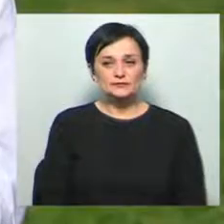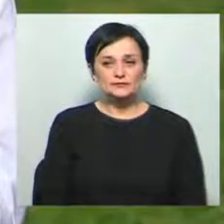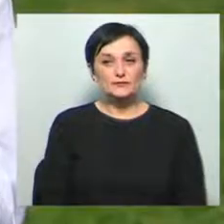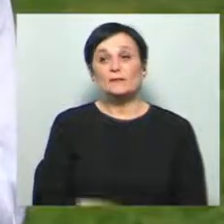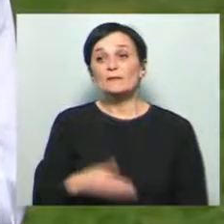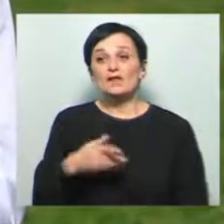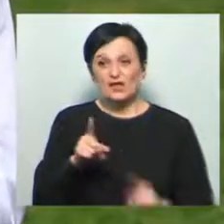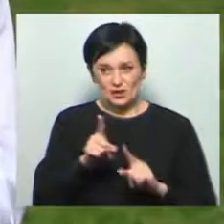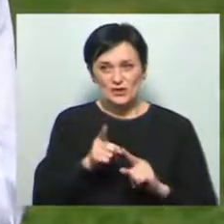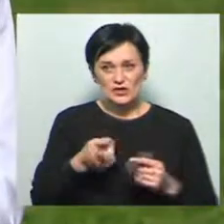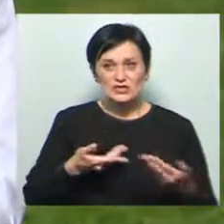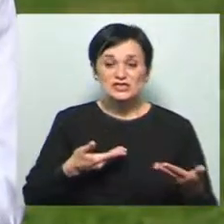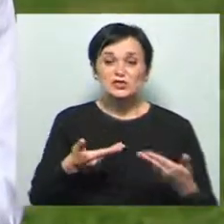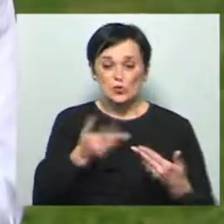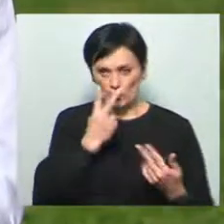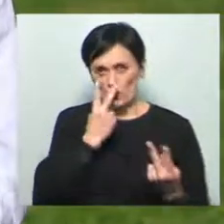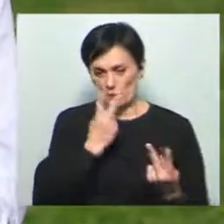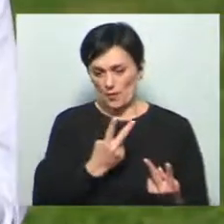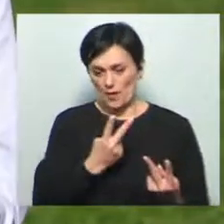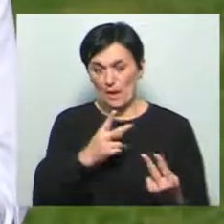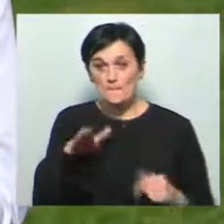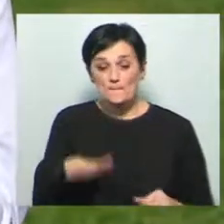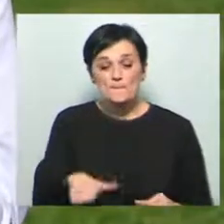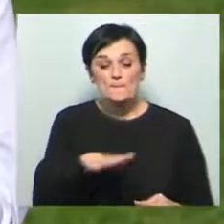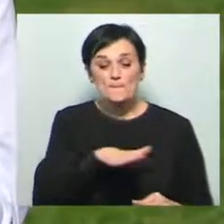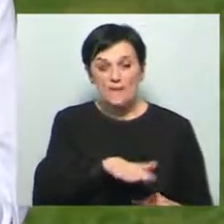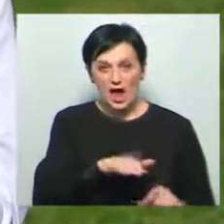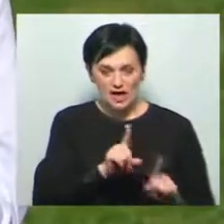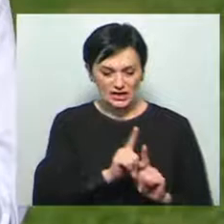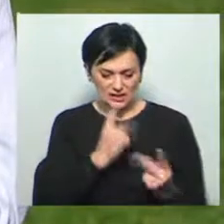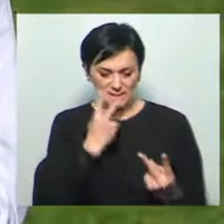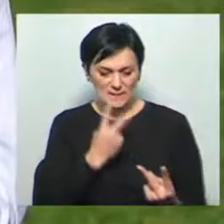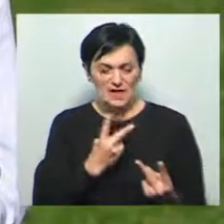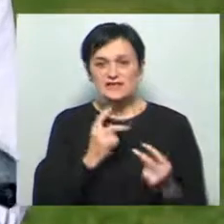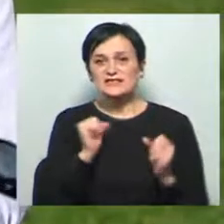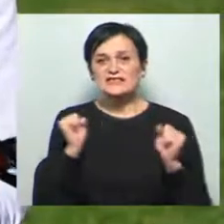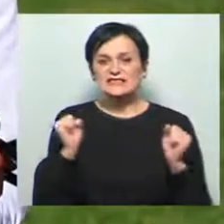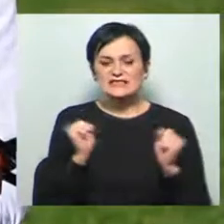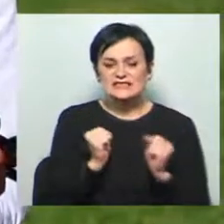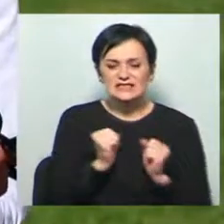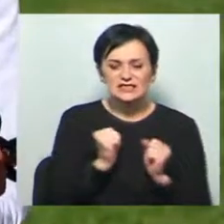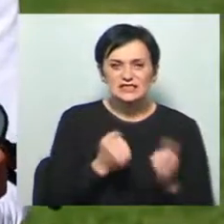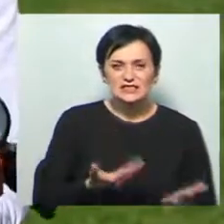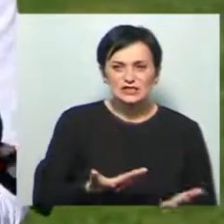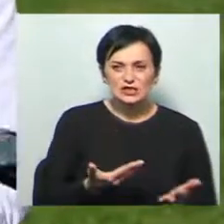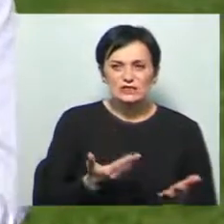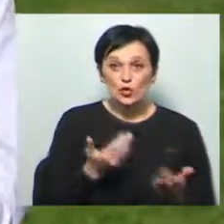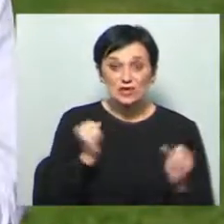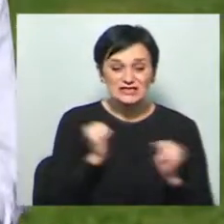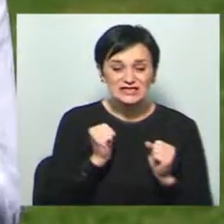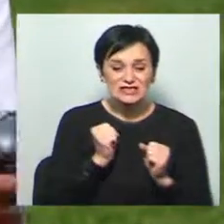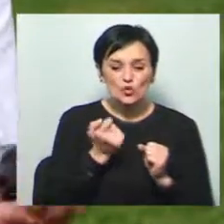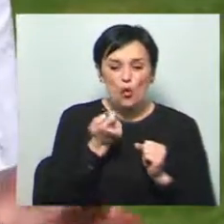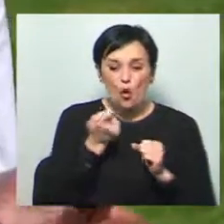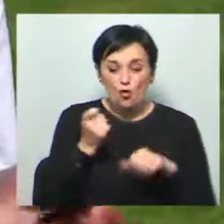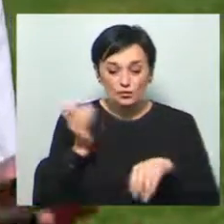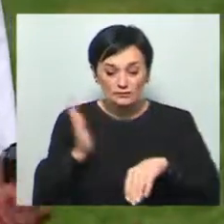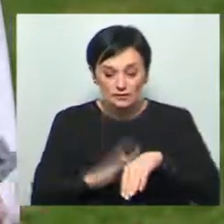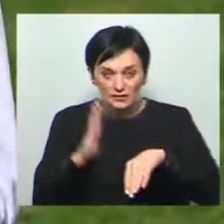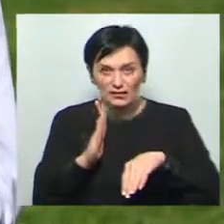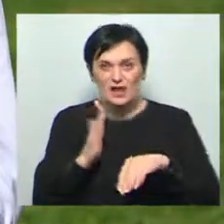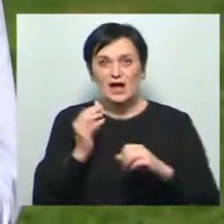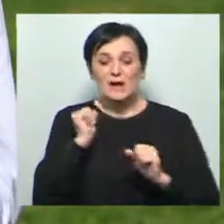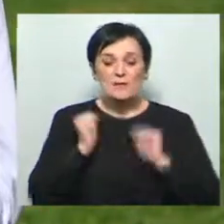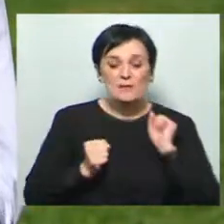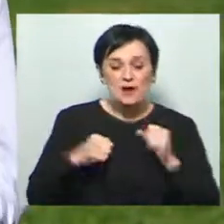სიამლის ფრიოს მეტყობოდა და ფეხს ფეხის ხრიოს, ანუ სიცივეზე, ასე ვთქვათ, ოდნავ მირტყმაზე, ზედმეტ